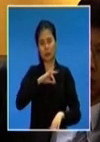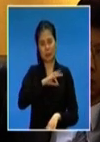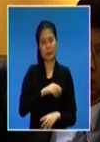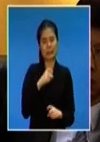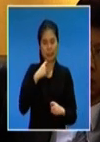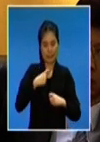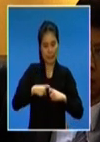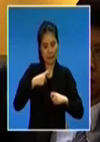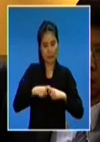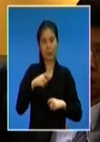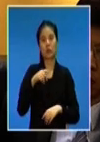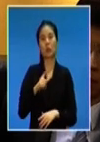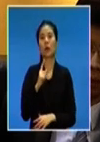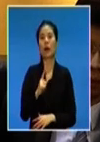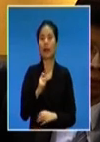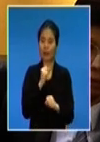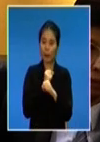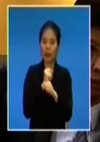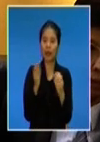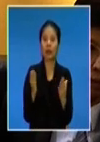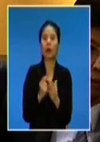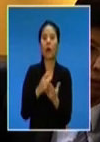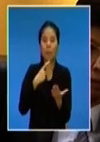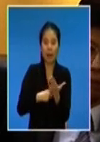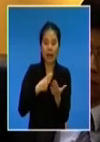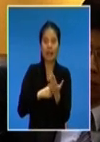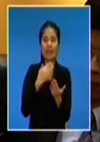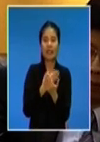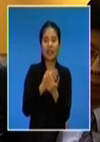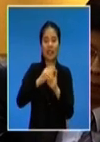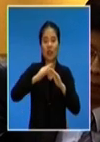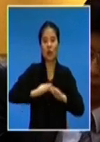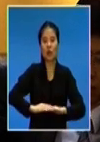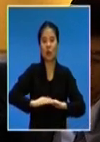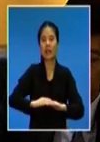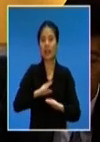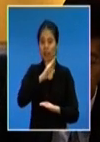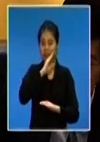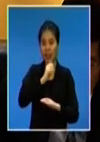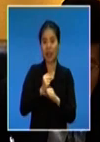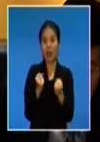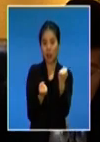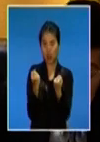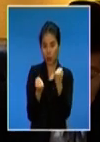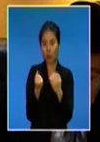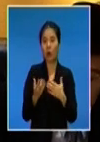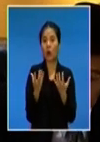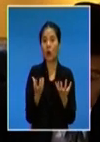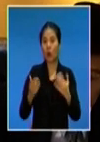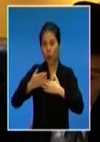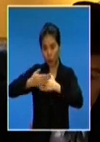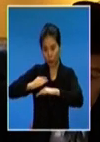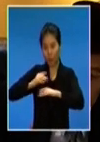ราะนั้นน่ะมันต้องมีแรงจูงใจเช่นลดค่าประกันให้แล้วก็ลดขนส่งเนี่ยนะครับเราบังคับได้แต่ขณะนี้ท่านอธิบดีจะไปบังคับ